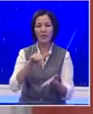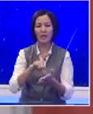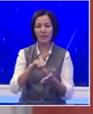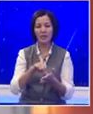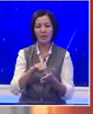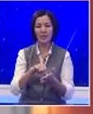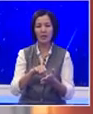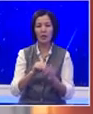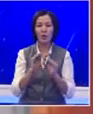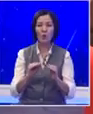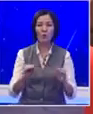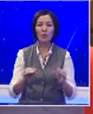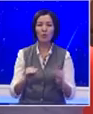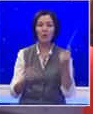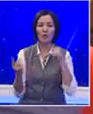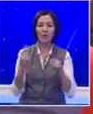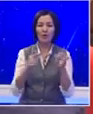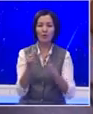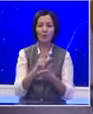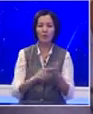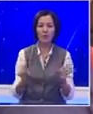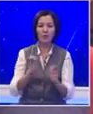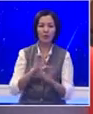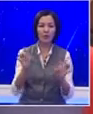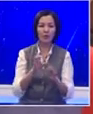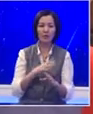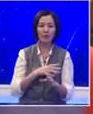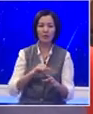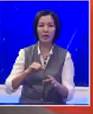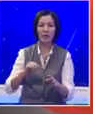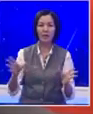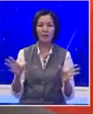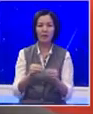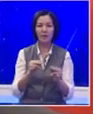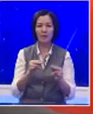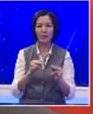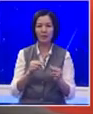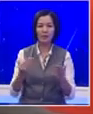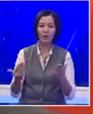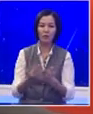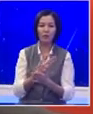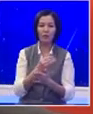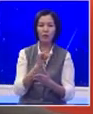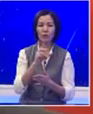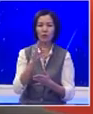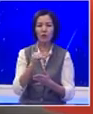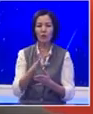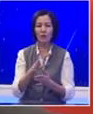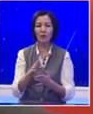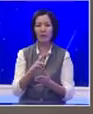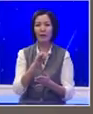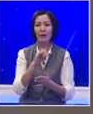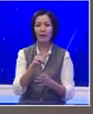қатысты. Оқушылар ақын өлеңдерін жатқа оқыды, ал оның қарулас достары тұсауы жаңа кесілген Чернобыль ардагерлері